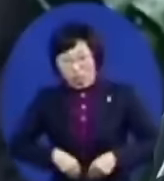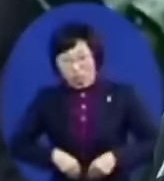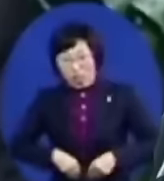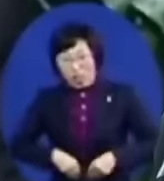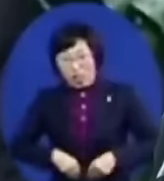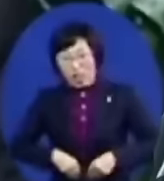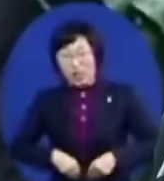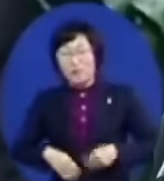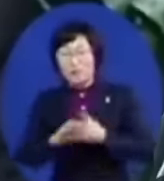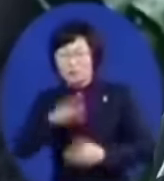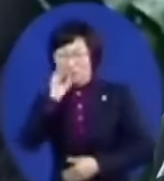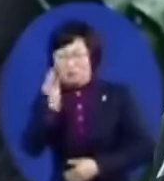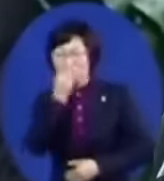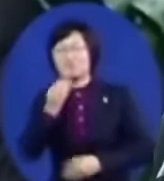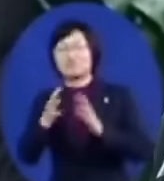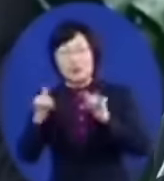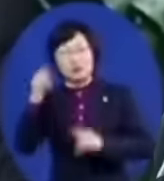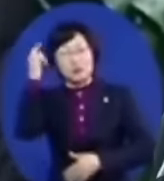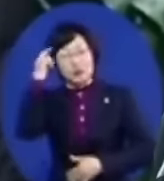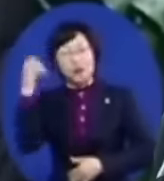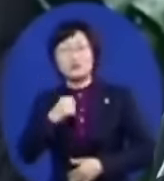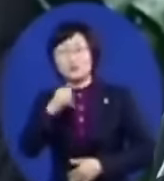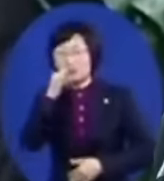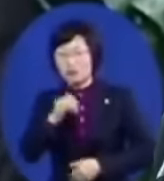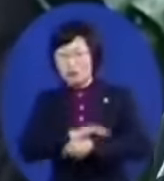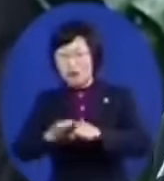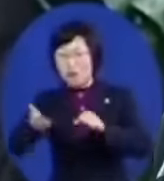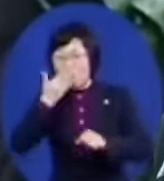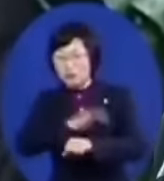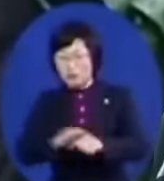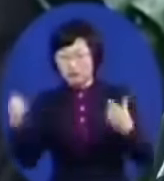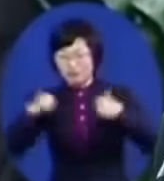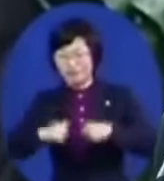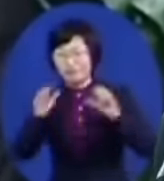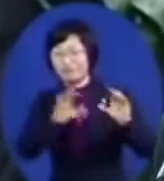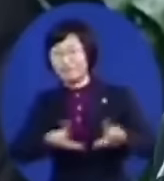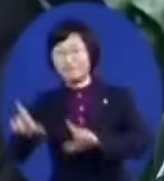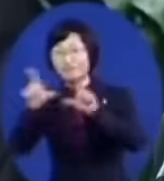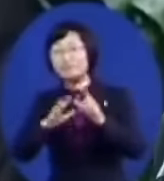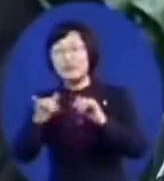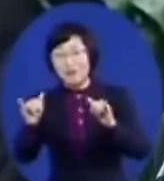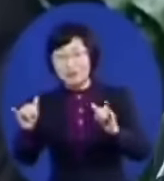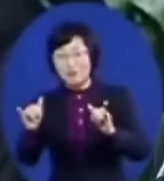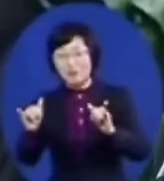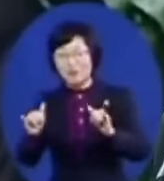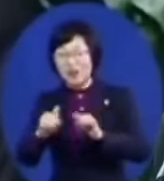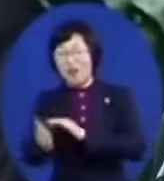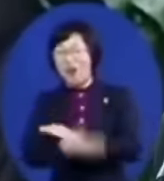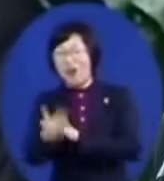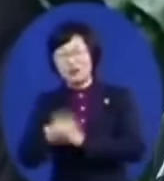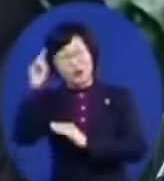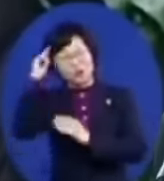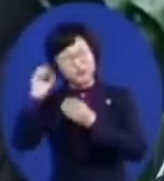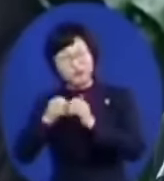신령한 사람이다. 잘 먹고 잘 입고 잘 사는 사람은 엉터리다 그렇게